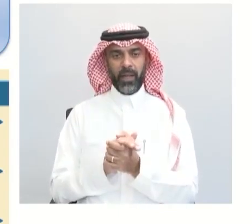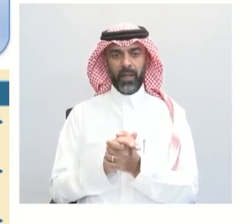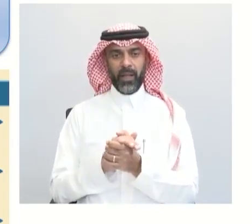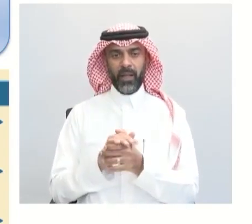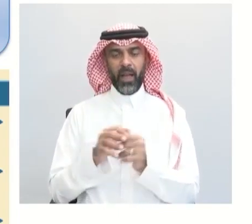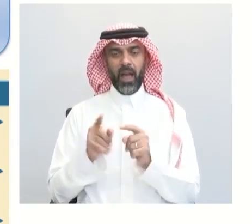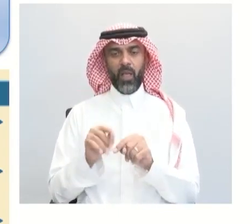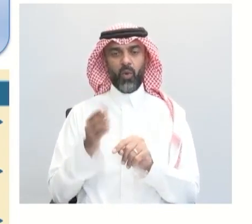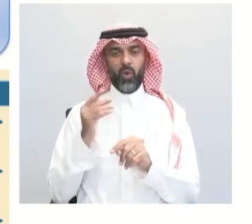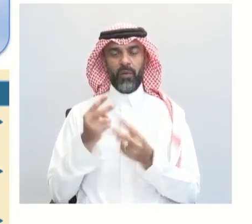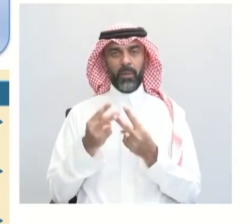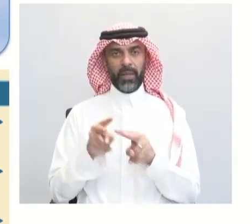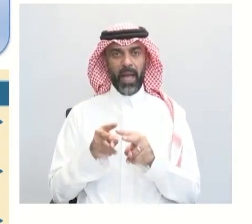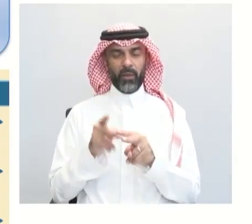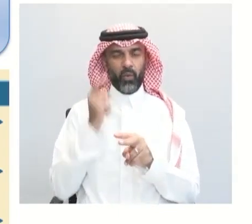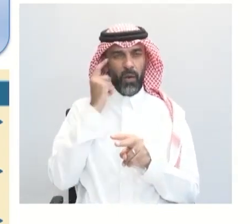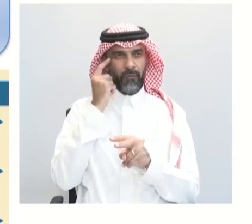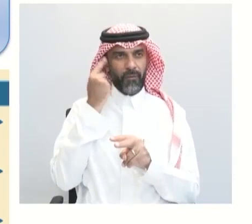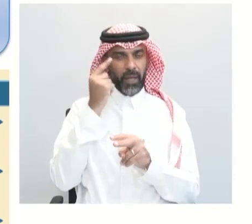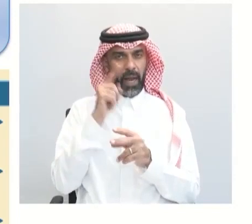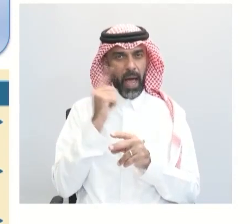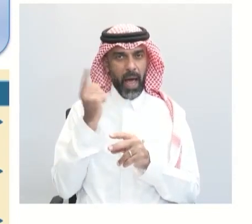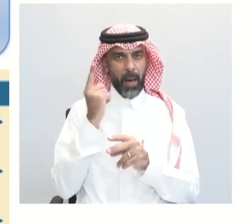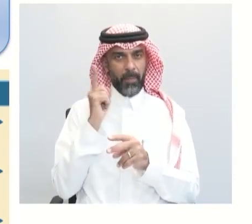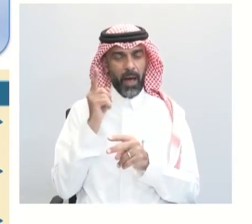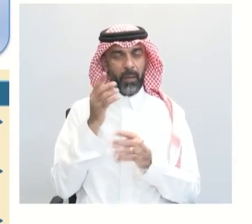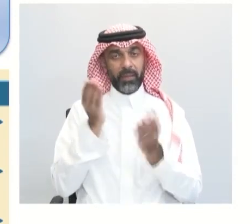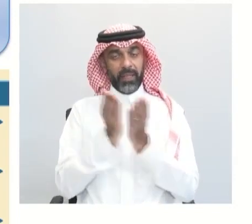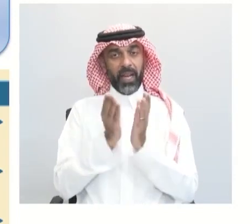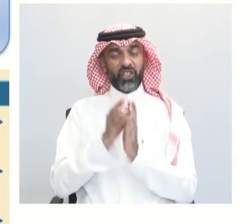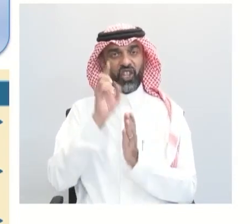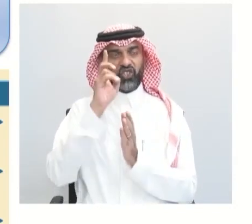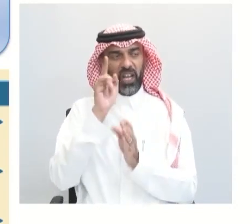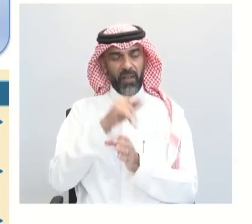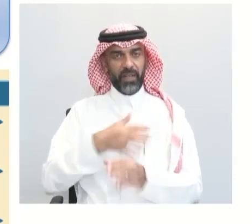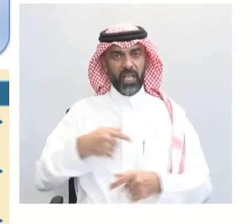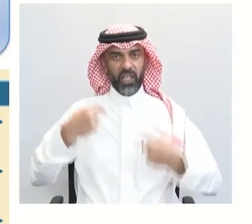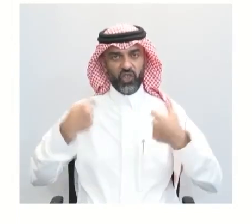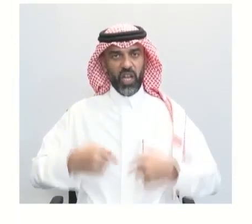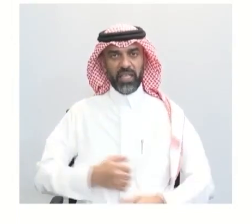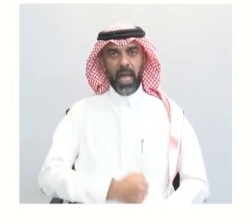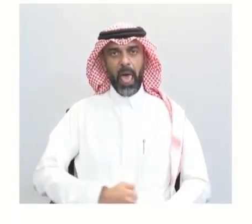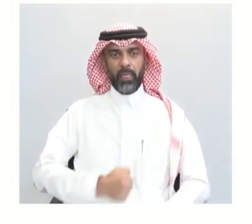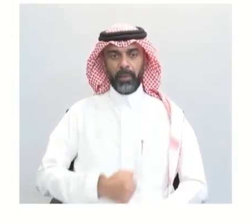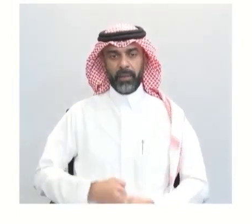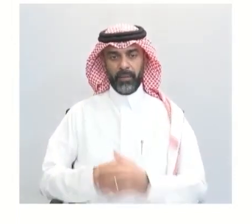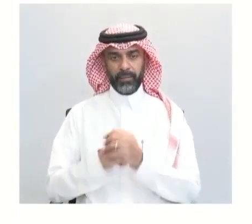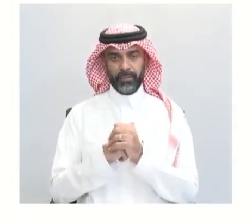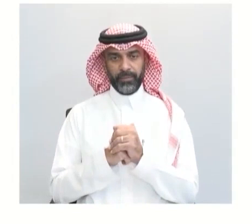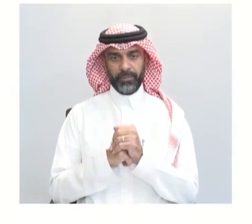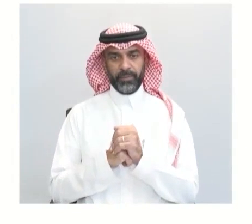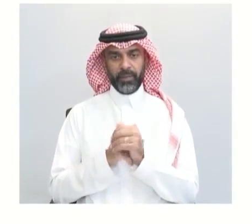هذا الفصل ليعطينا فكره عامه ع ما سيتم دراسته خلال دراستنا للجهاز الهضمي